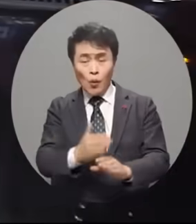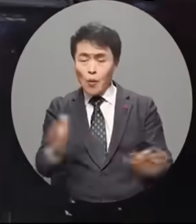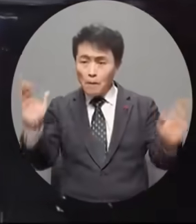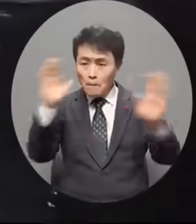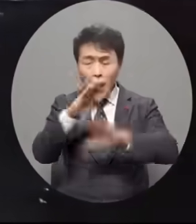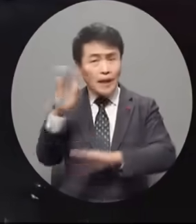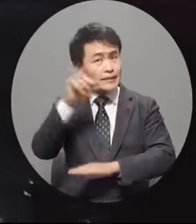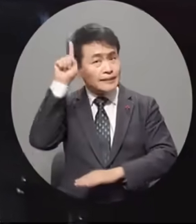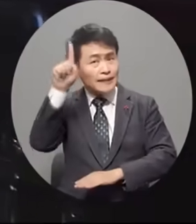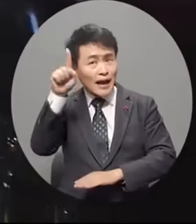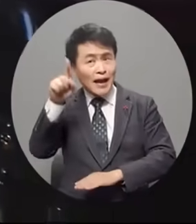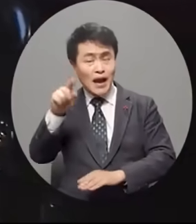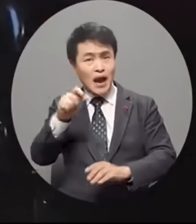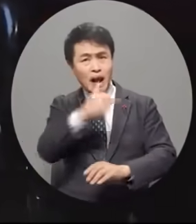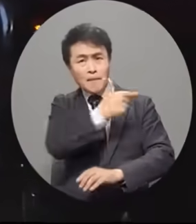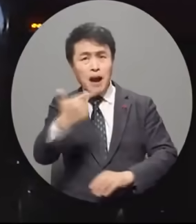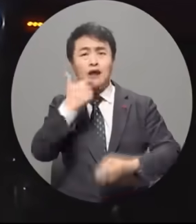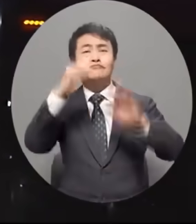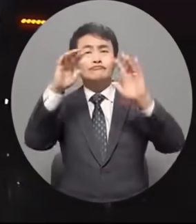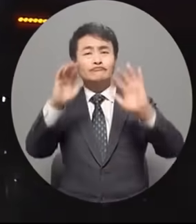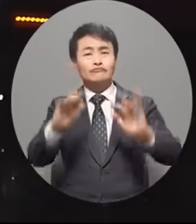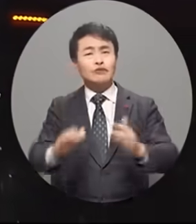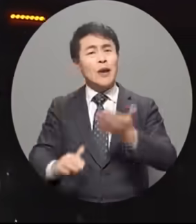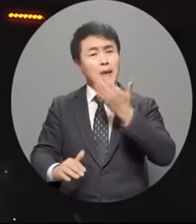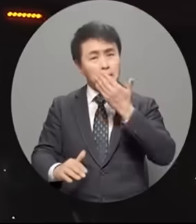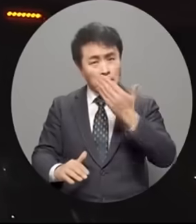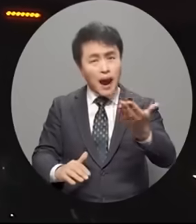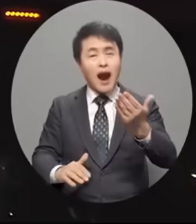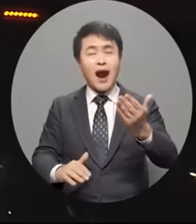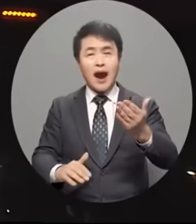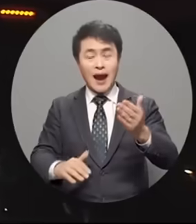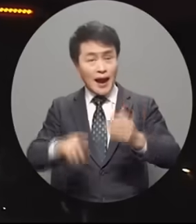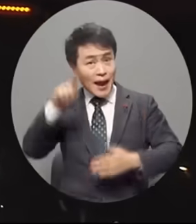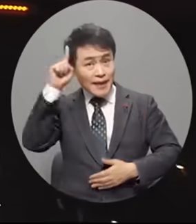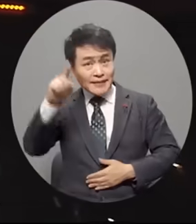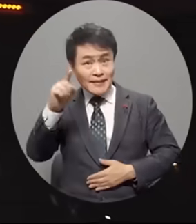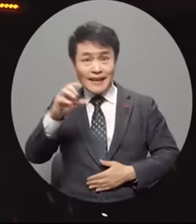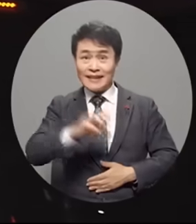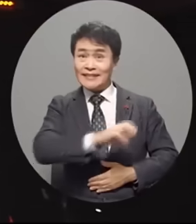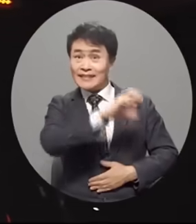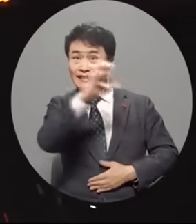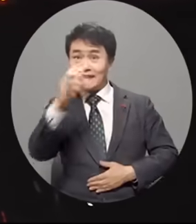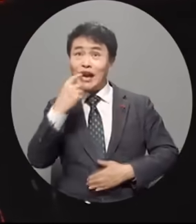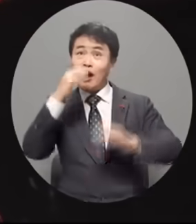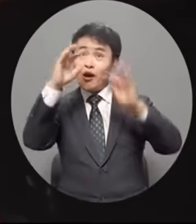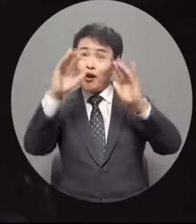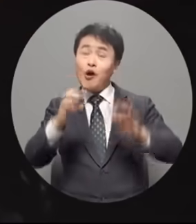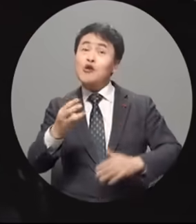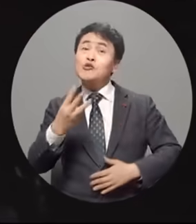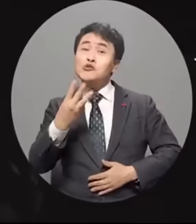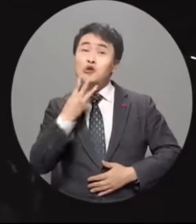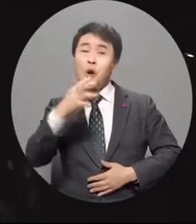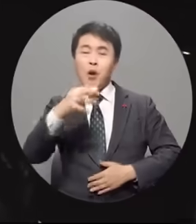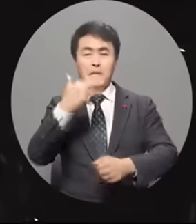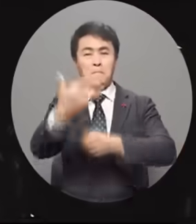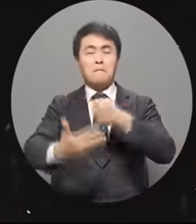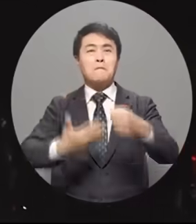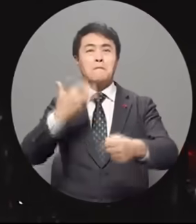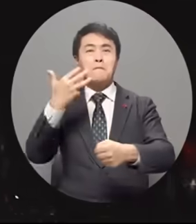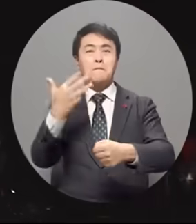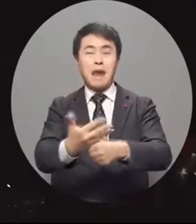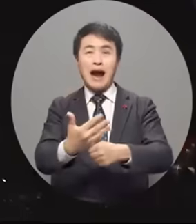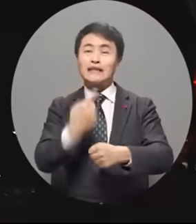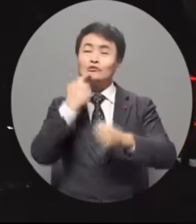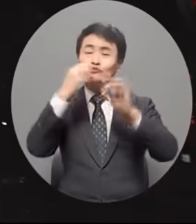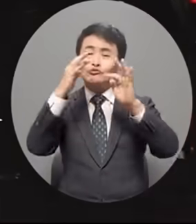밤부터 내일까지 제법 많은 눈이 올 것으로 예상되는데요. 내일 크리스마스에 눈이 내리면 서울에서는 8년 만에 맞는 화이트